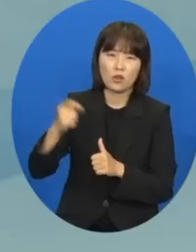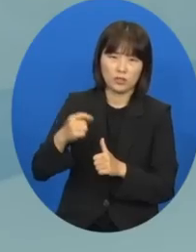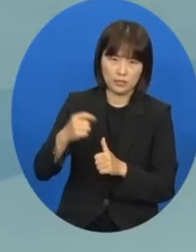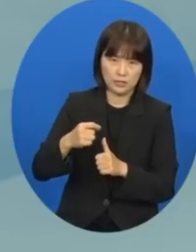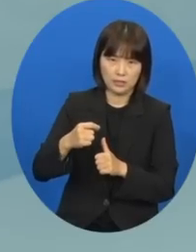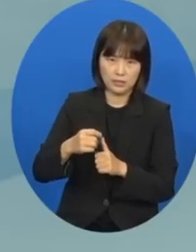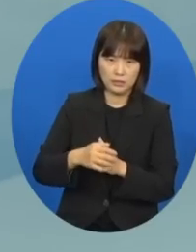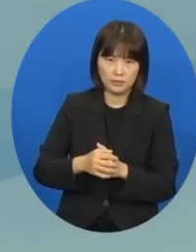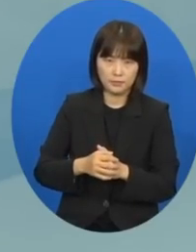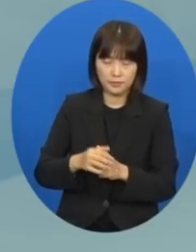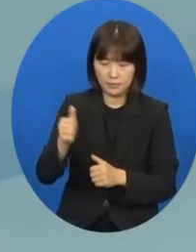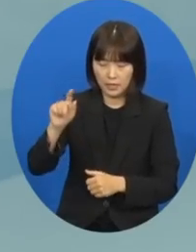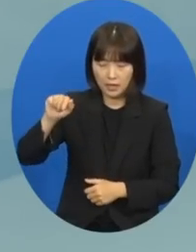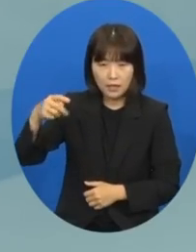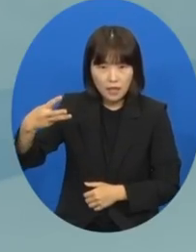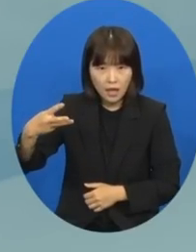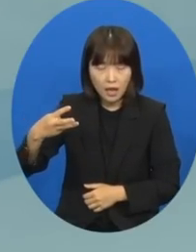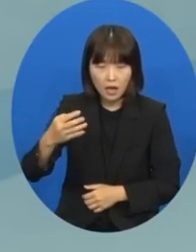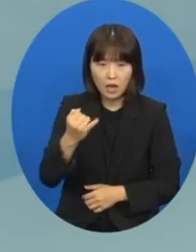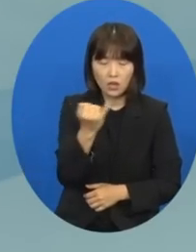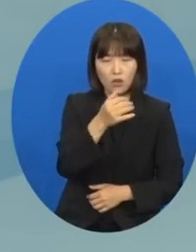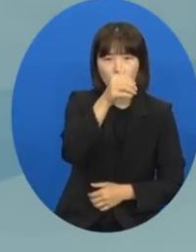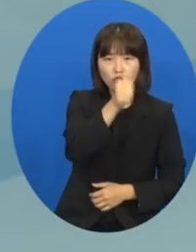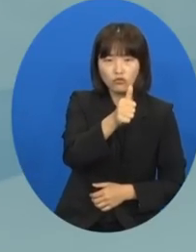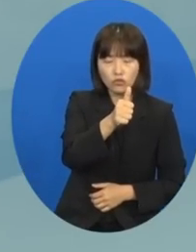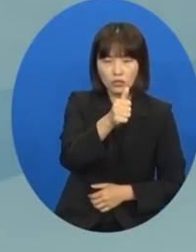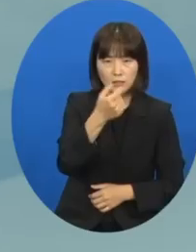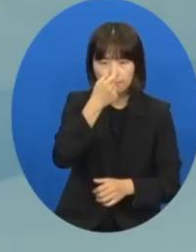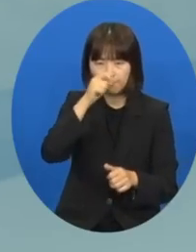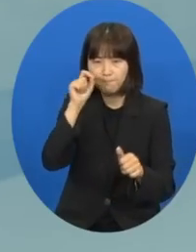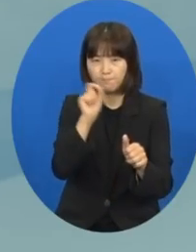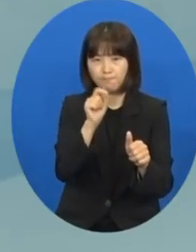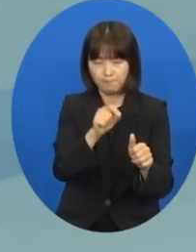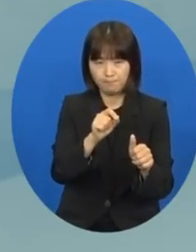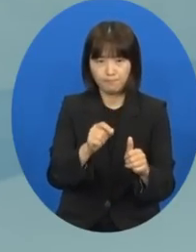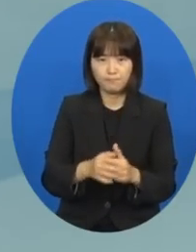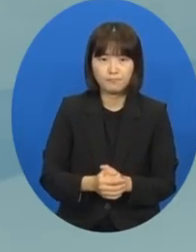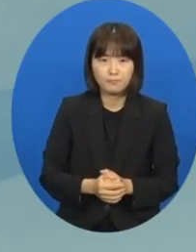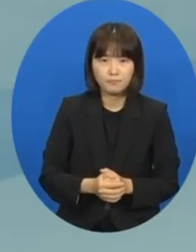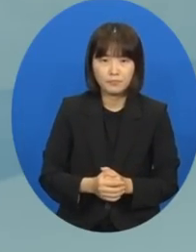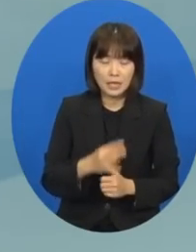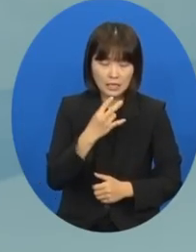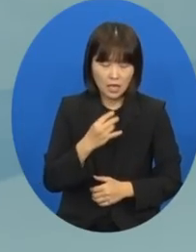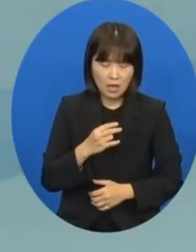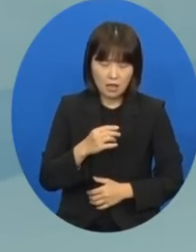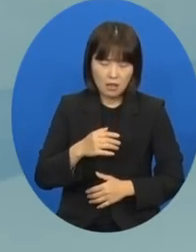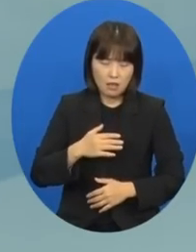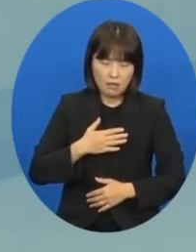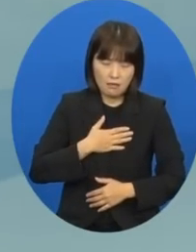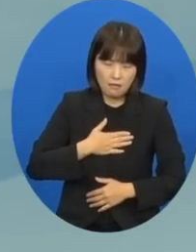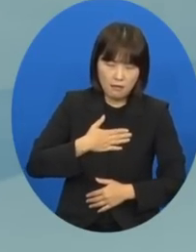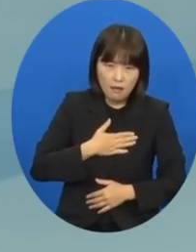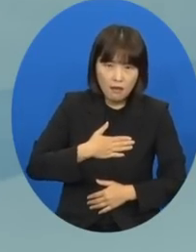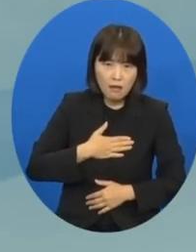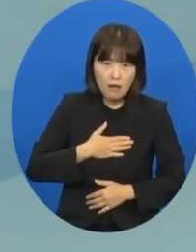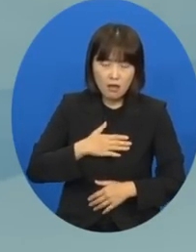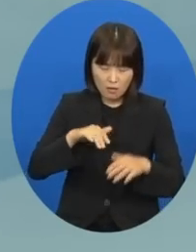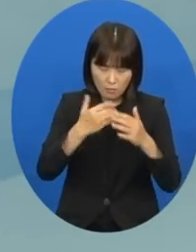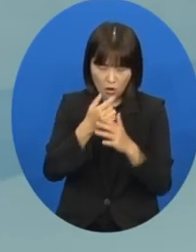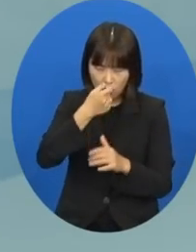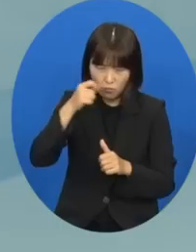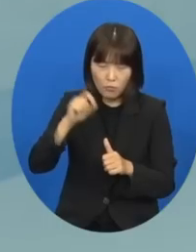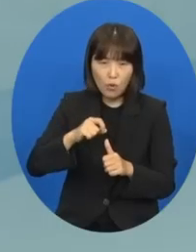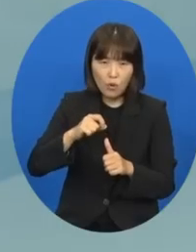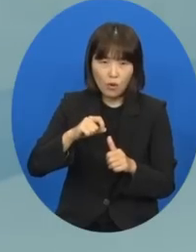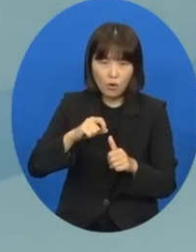하갈이 여주인 사례를 멸시해요. 사례가 너무 속이 상해서 이 모든 모욕은 아브라함 당신이 받아야 합니다 라면서